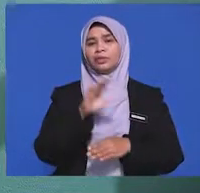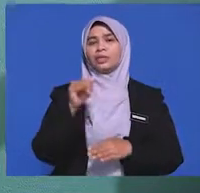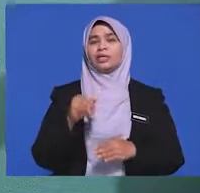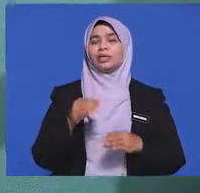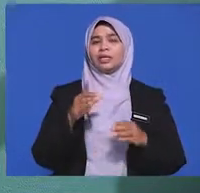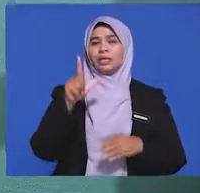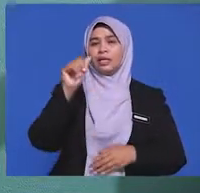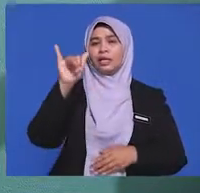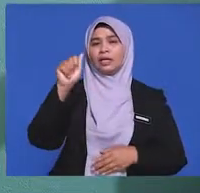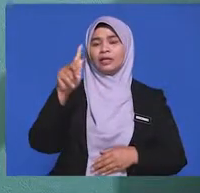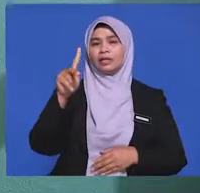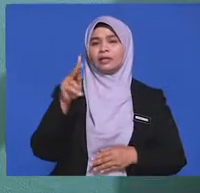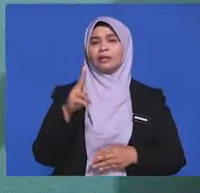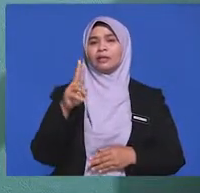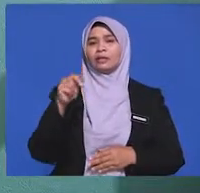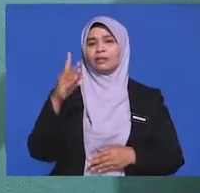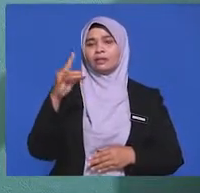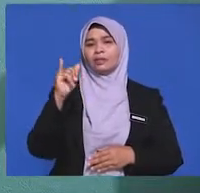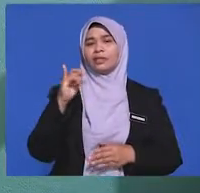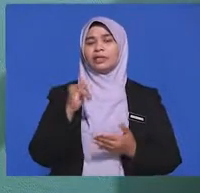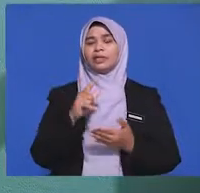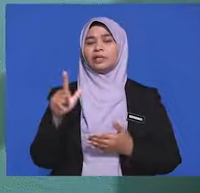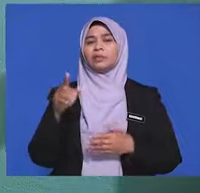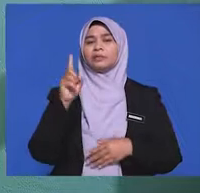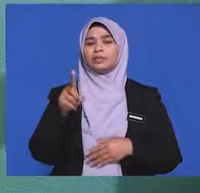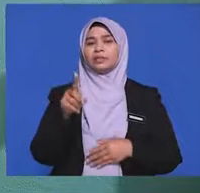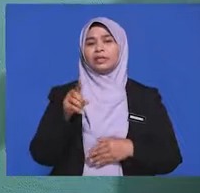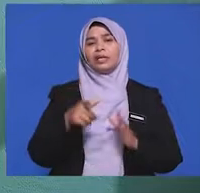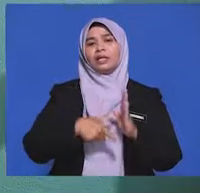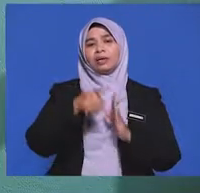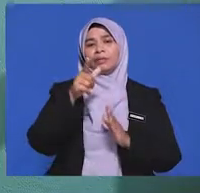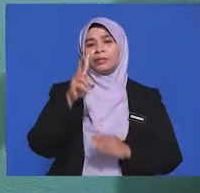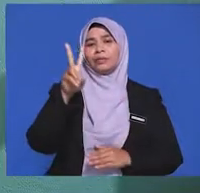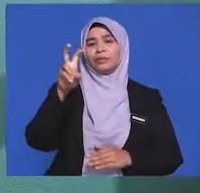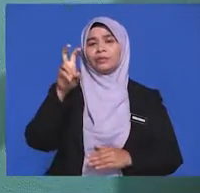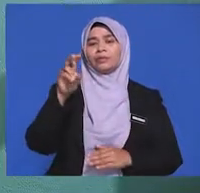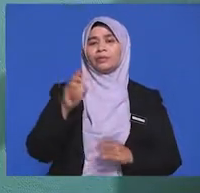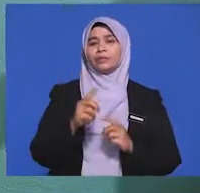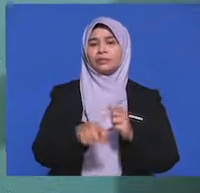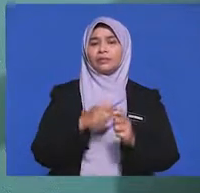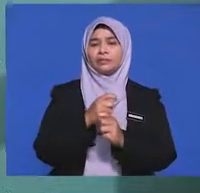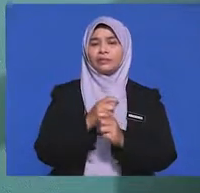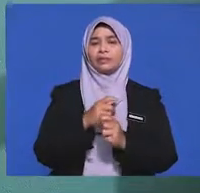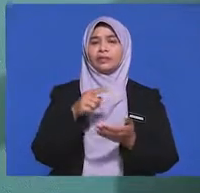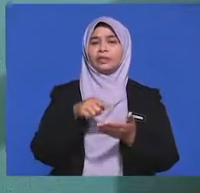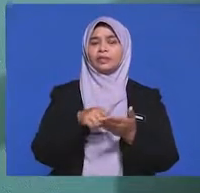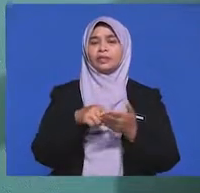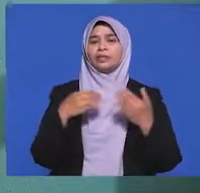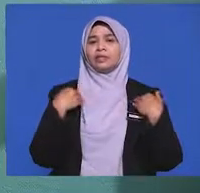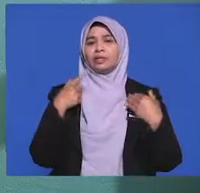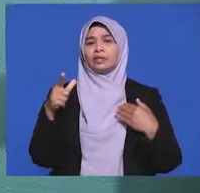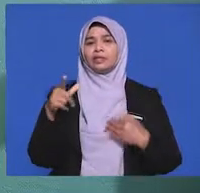masing-masing. Syarat umur bagi pengguna yang layak untuk mengundi mestilah